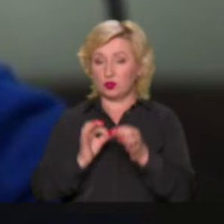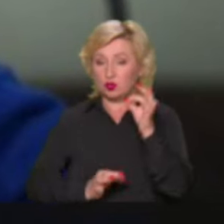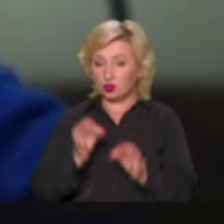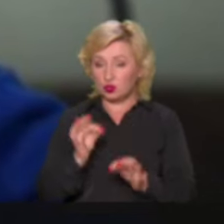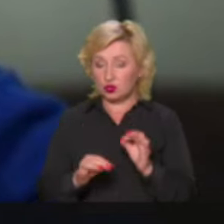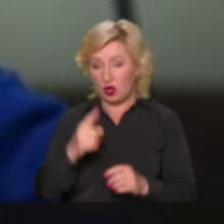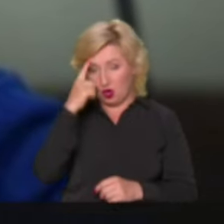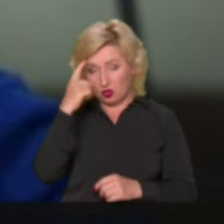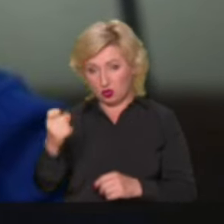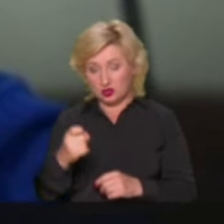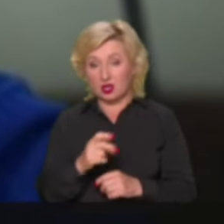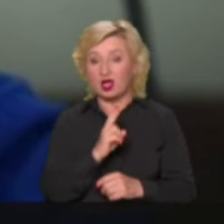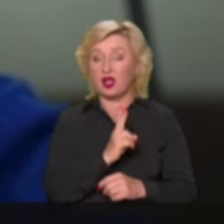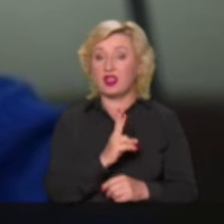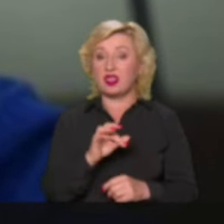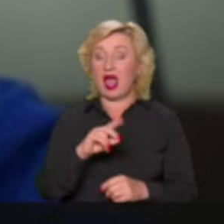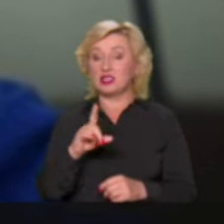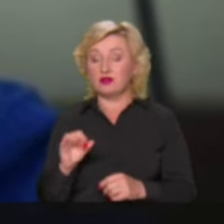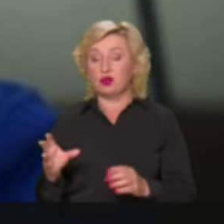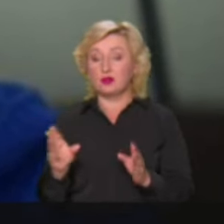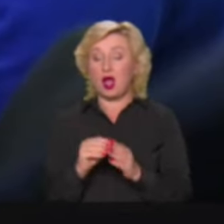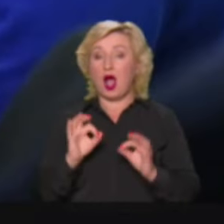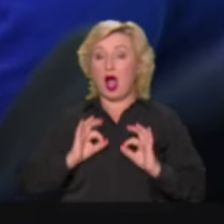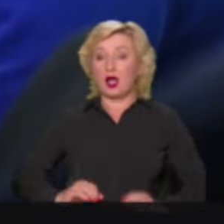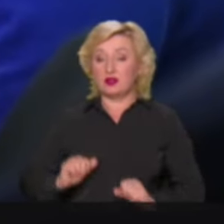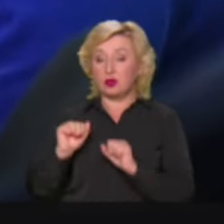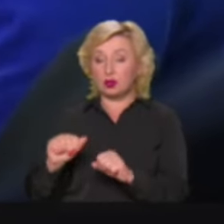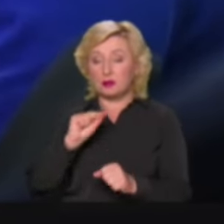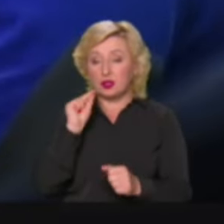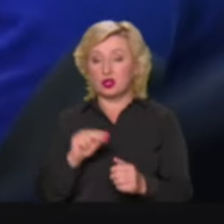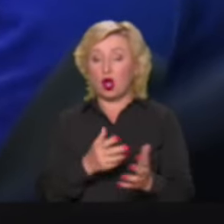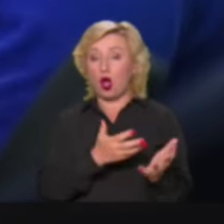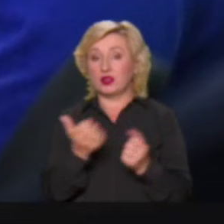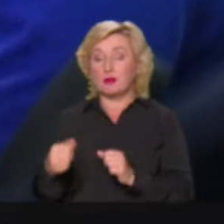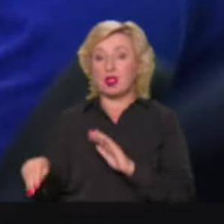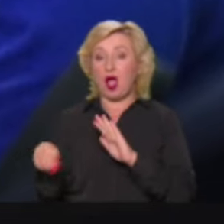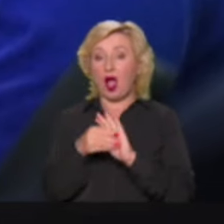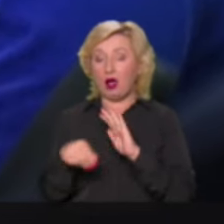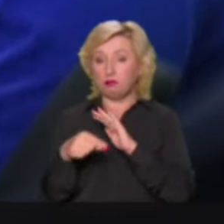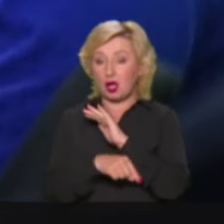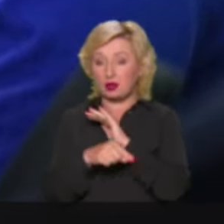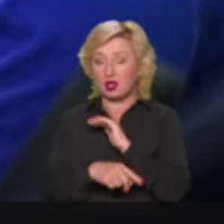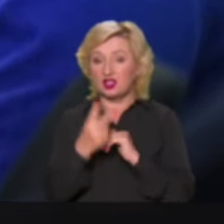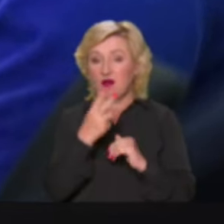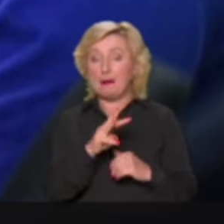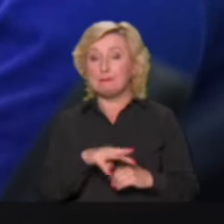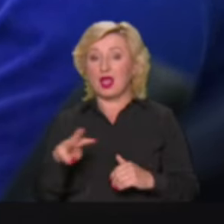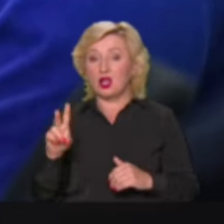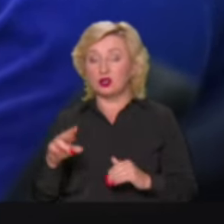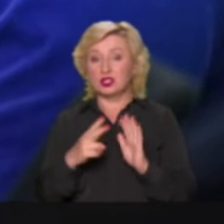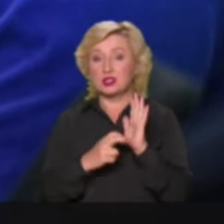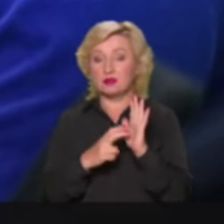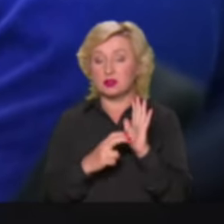очільнику Всеволоду Князєву та його спільнику адвокату підозри в отриманні хабаря на суму 2 мільйони